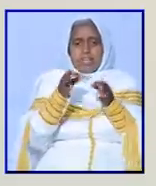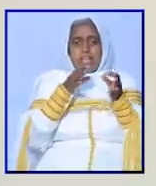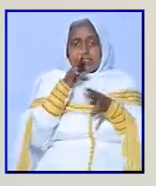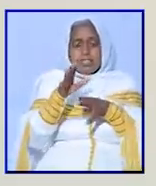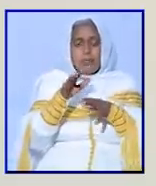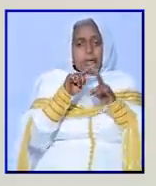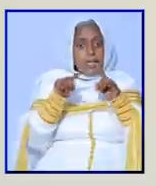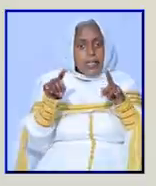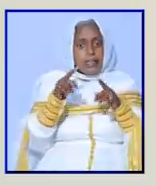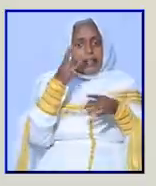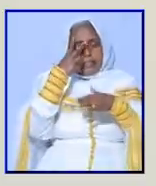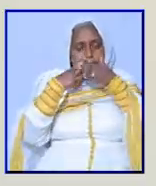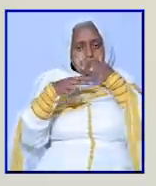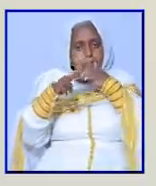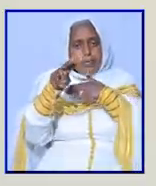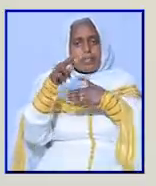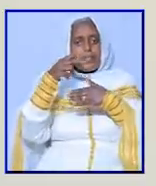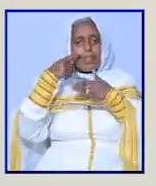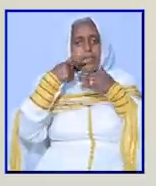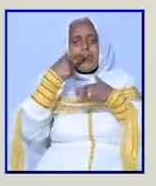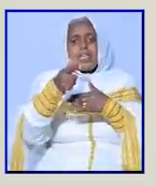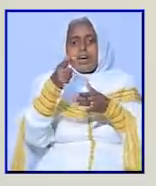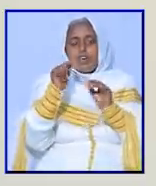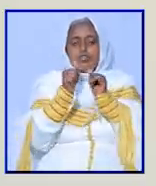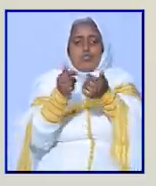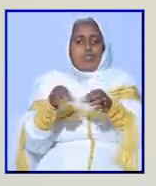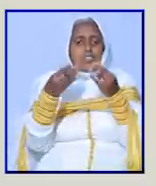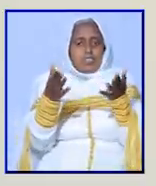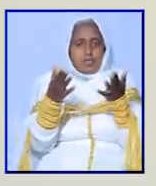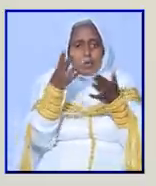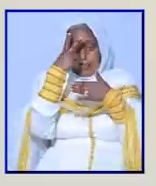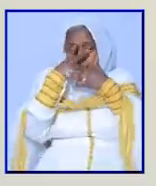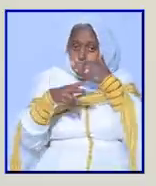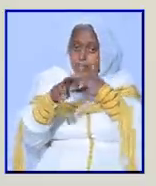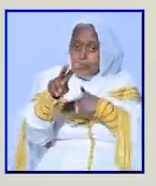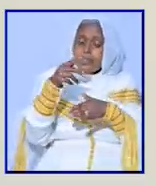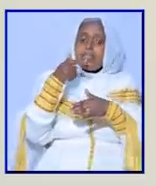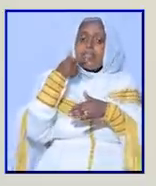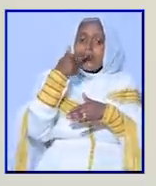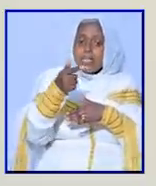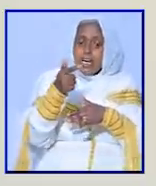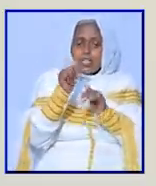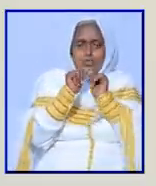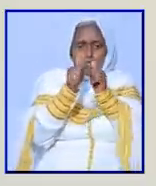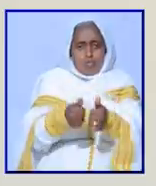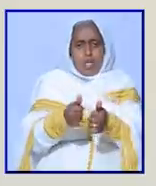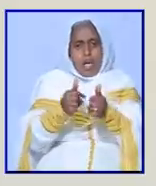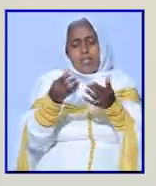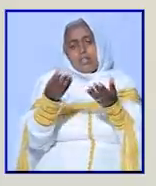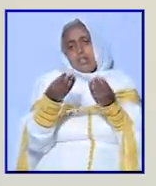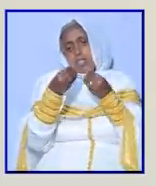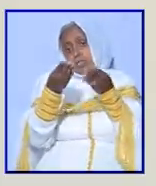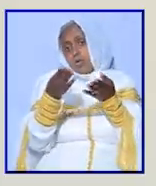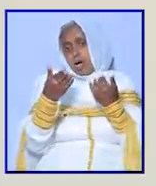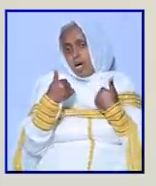አያመሰጥርም ትንቢት የመናገር ስጦታ ደግሞ ይሰጠዋል ትንቢት የመናገር ስጦታ